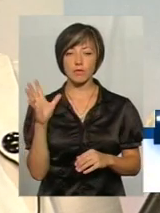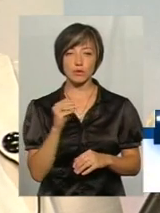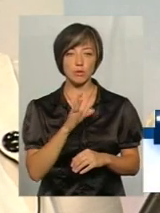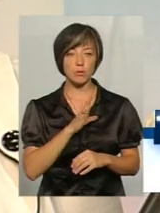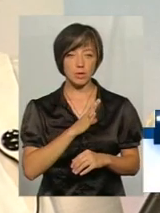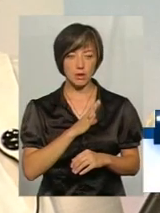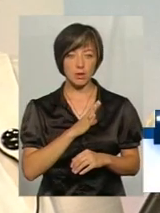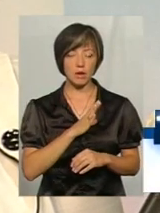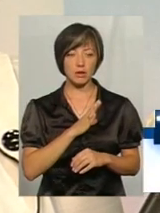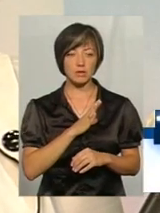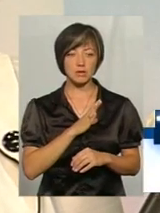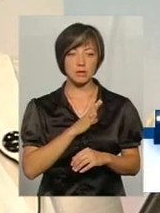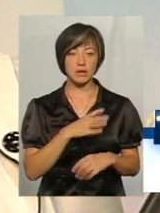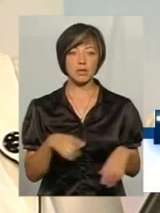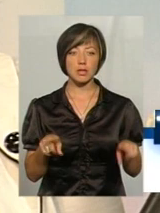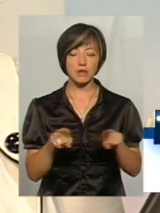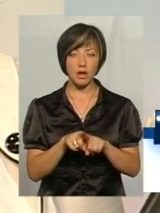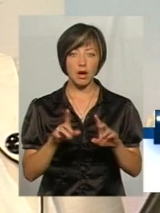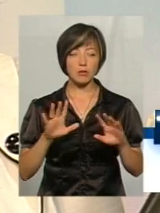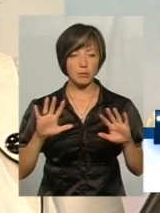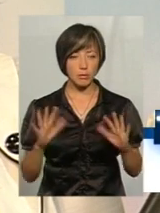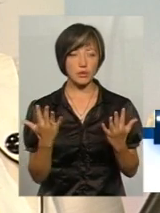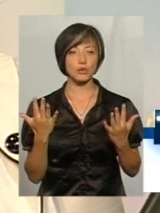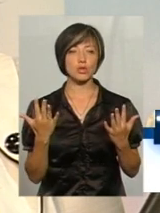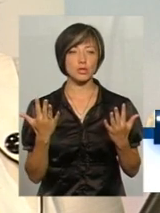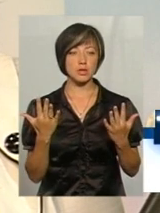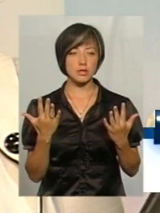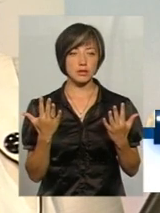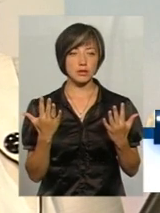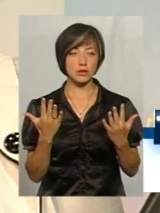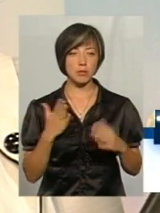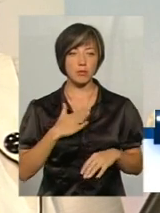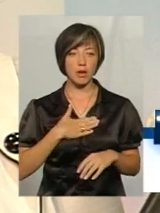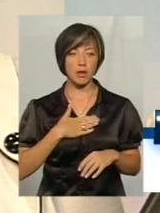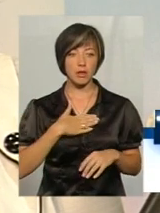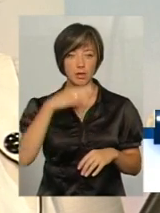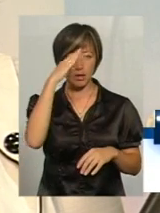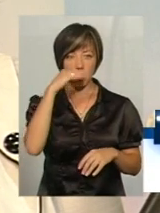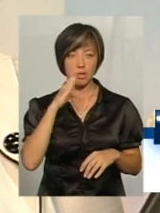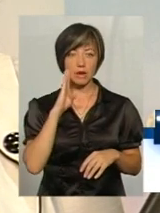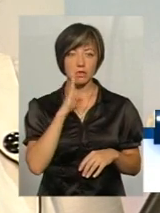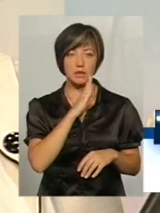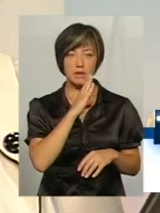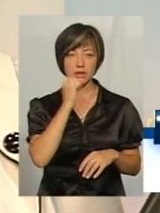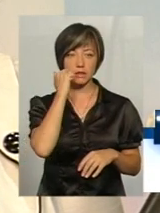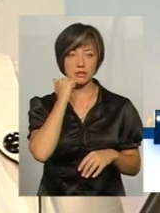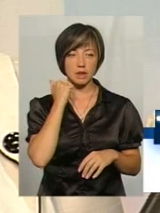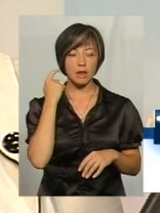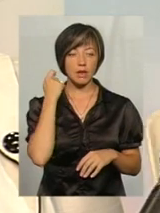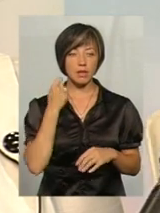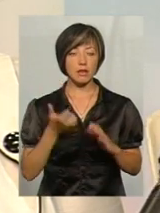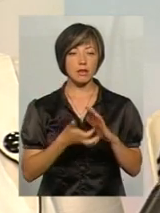практично. От так вийшло, що у мене мои родители на старости лет не хватали